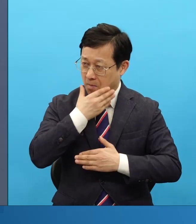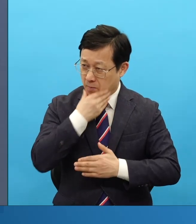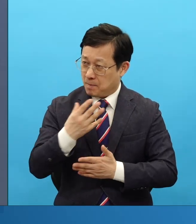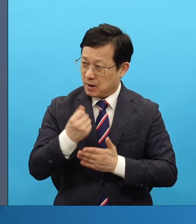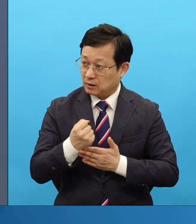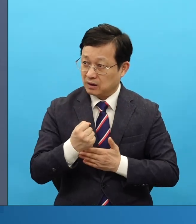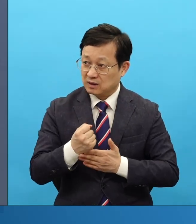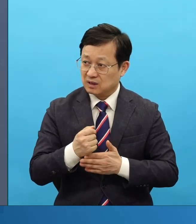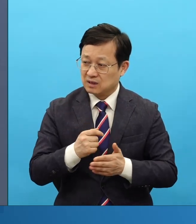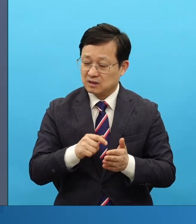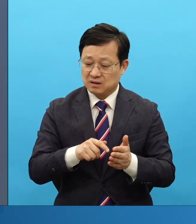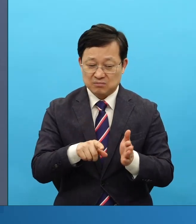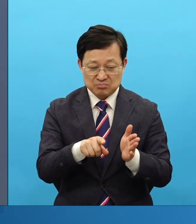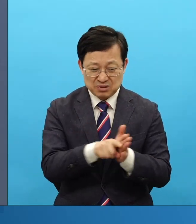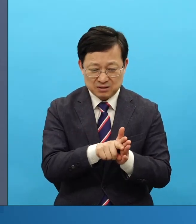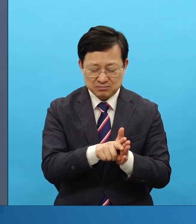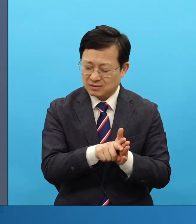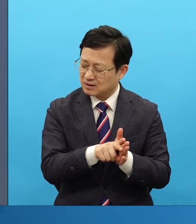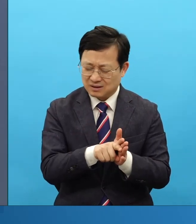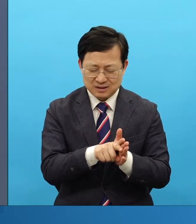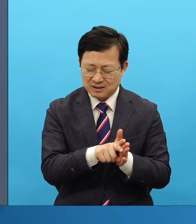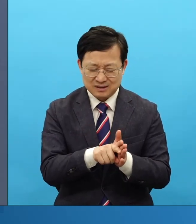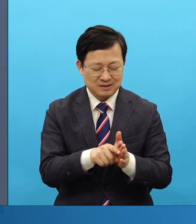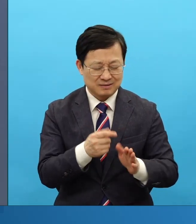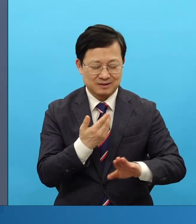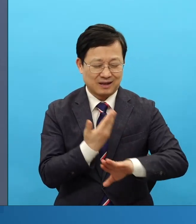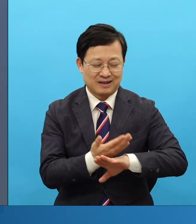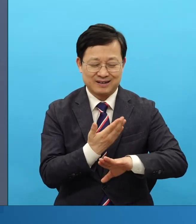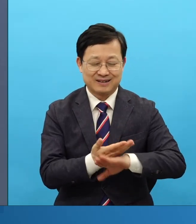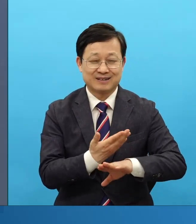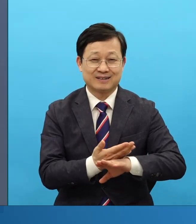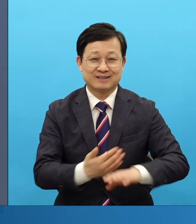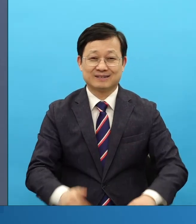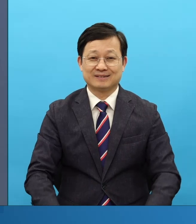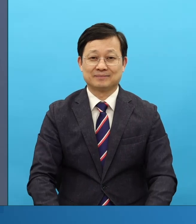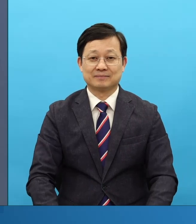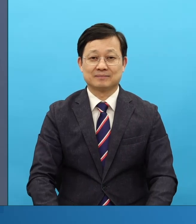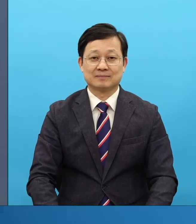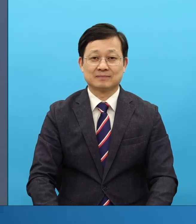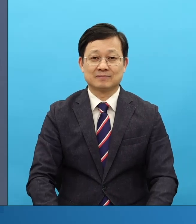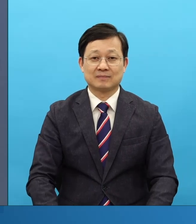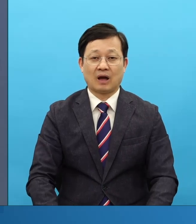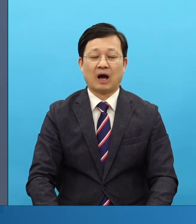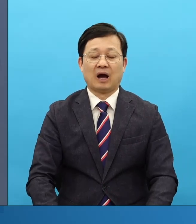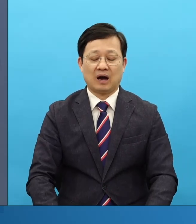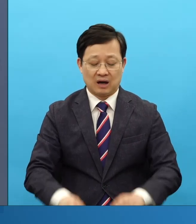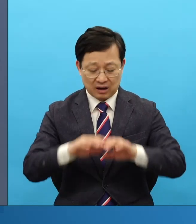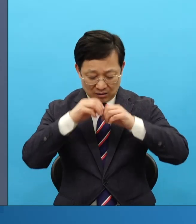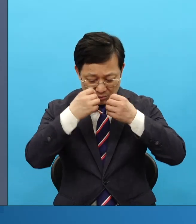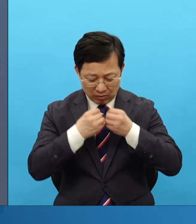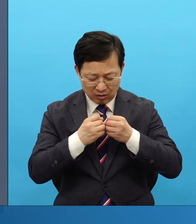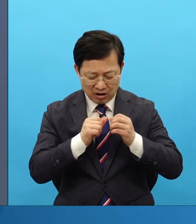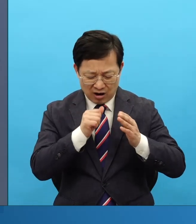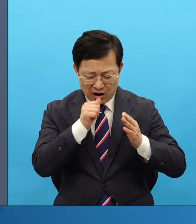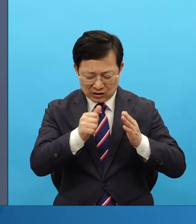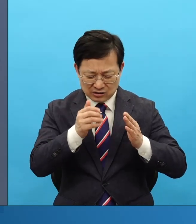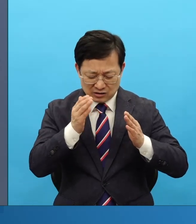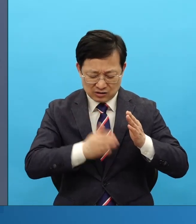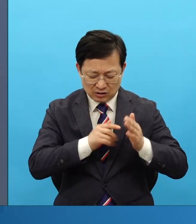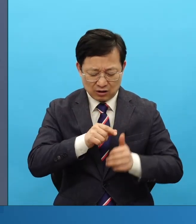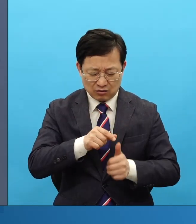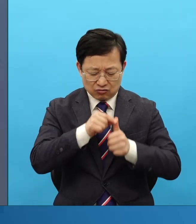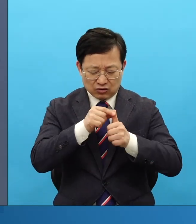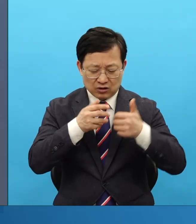really blessed if I keep all the laws. That's not right. That's just rightful to do. 절대 구원받을 수 없는 지금도 영적 문제에